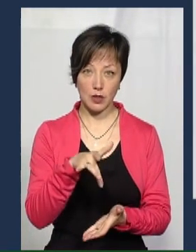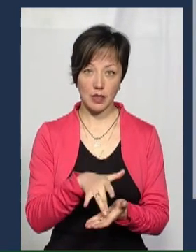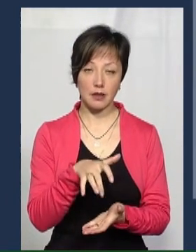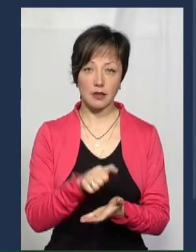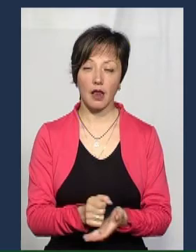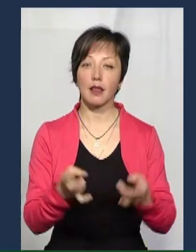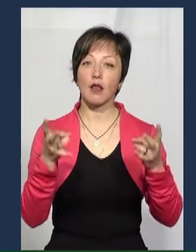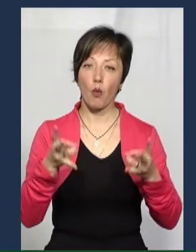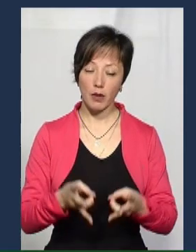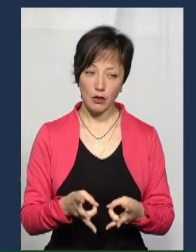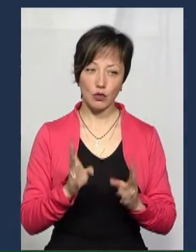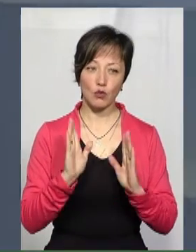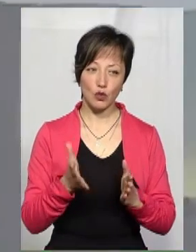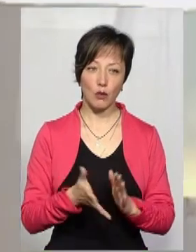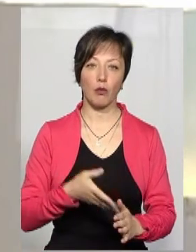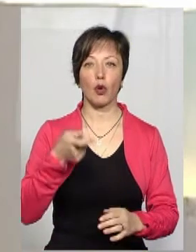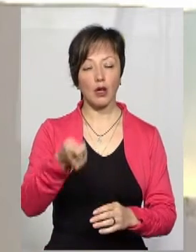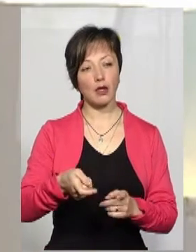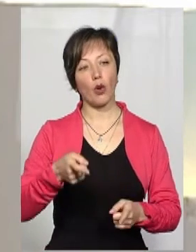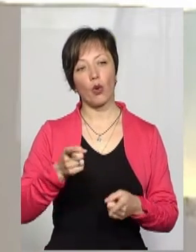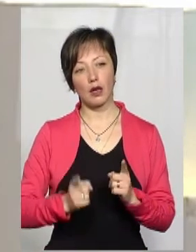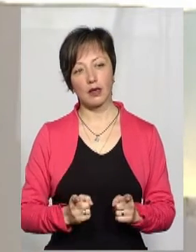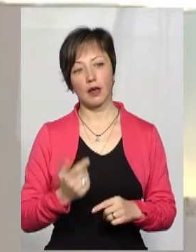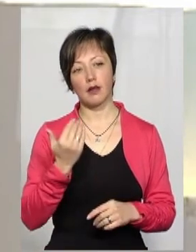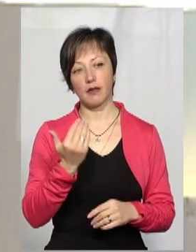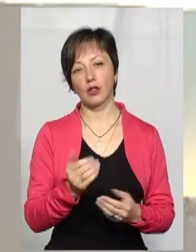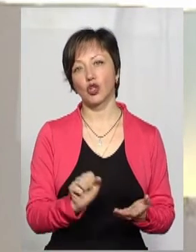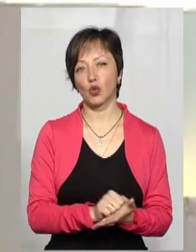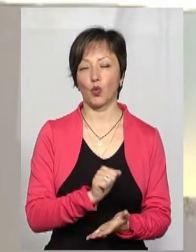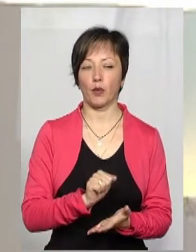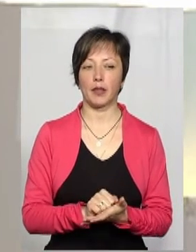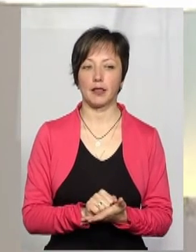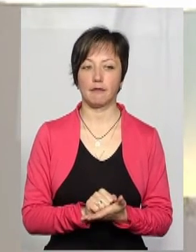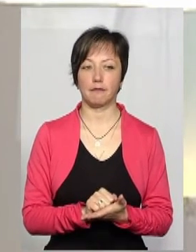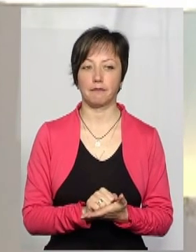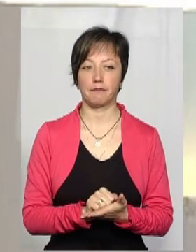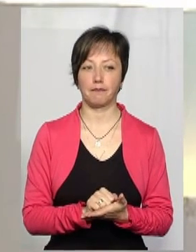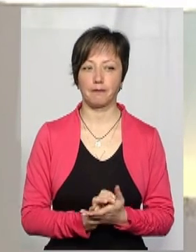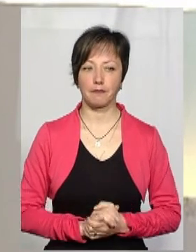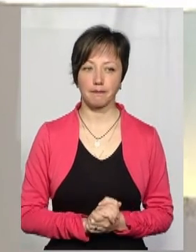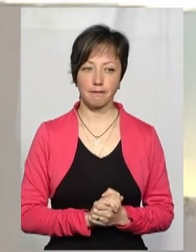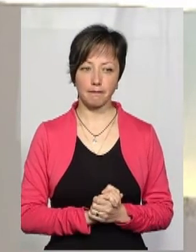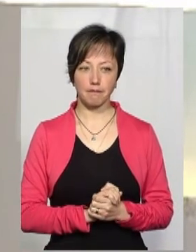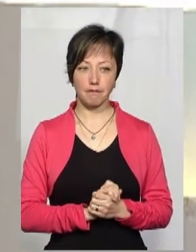зайнятості необхідно буде подати оригінали ваших документів.